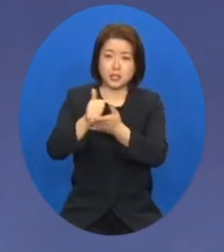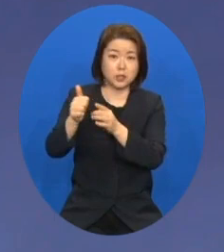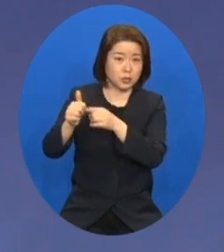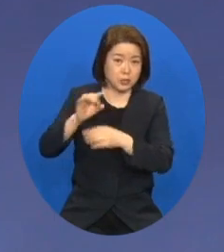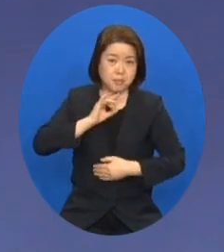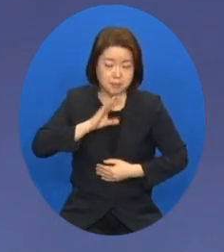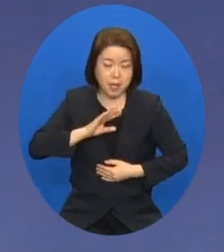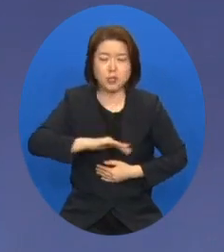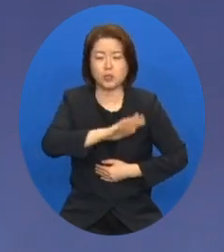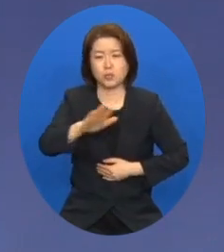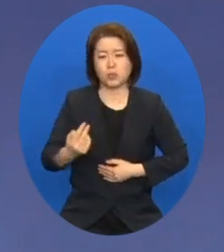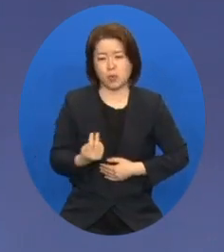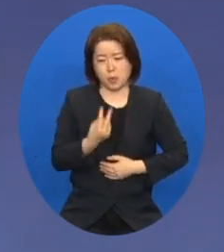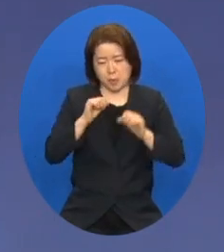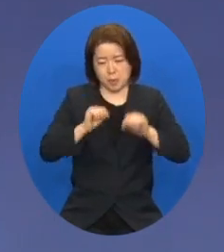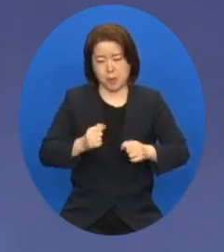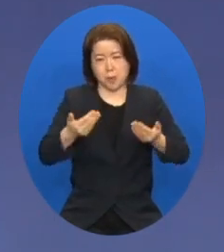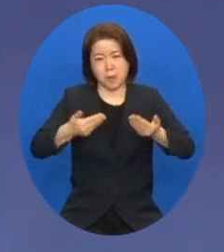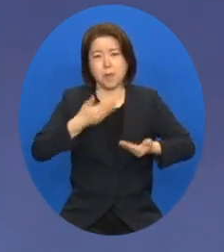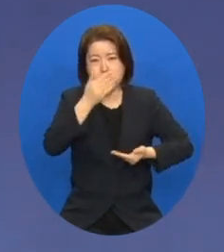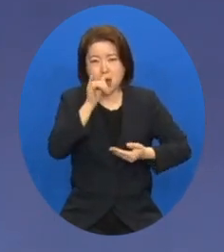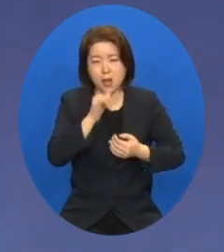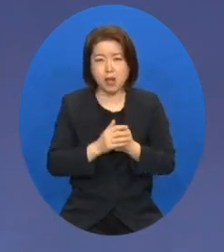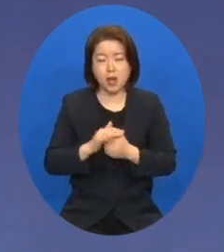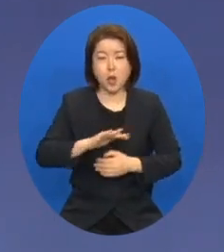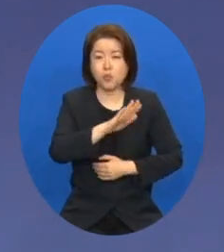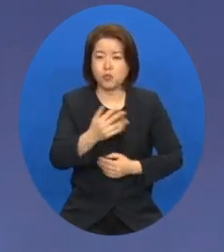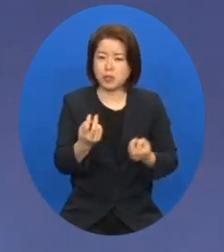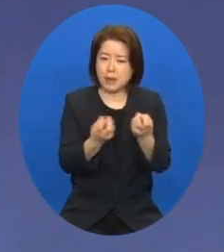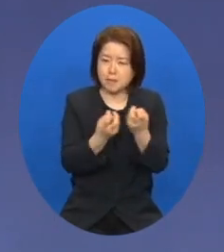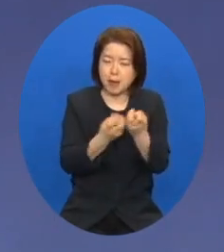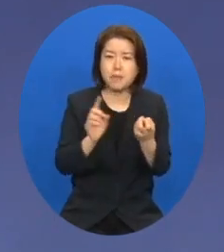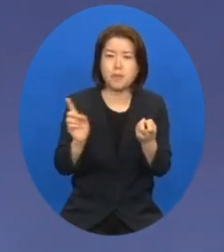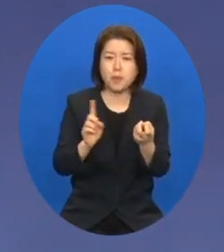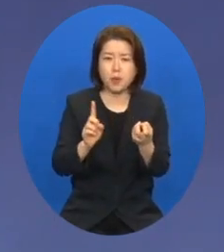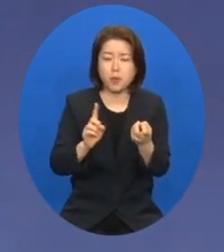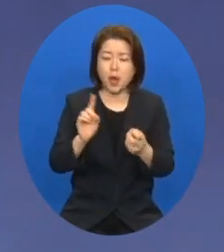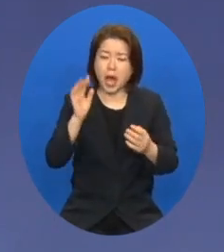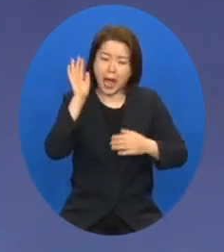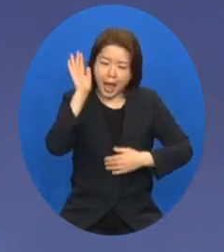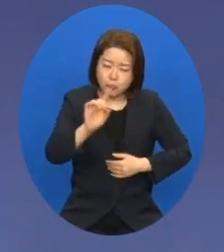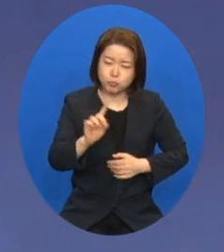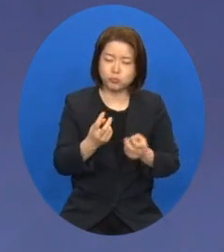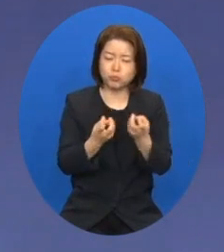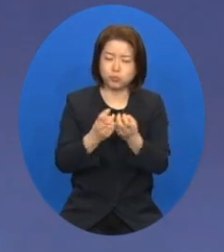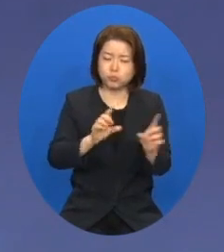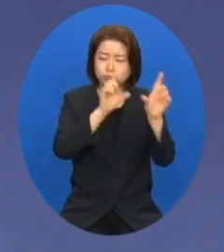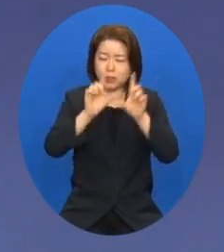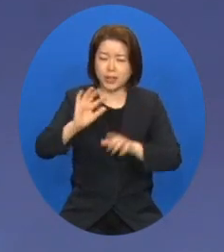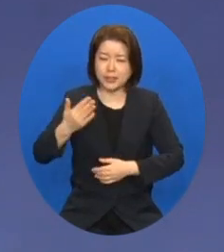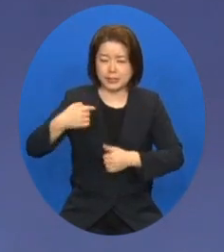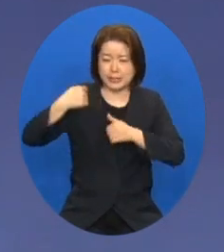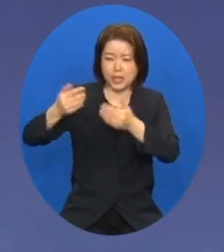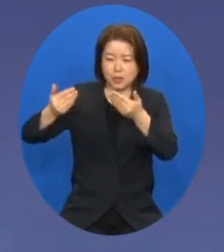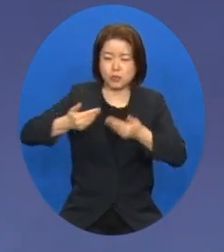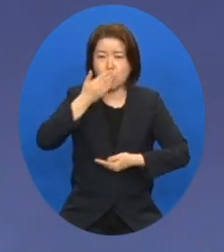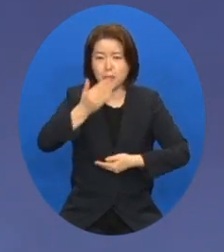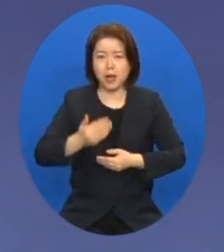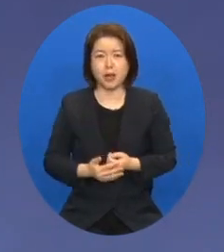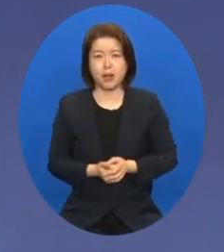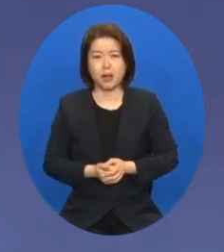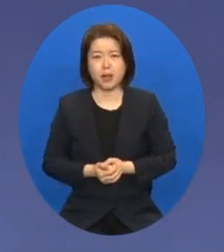정말 살릴 수 있습니다 우리가 어떻게 살 수 있는지 우리가 어떻게 살아야 되는지를 가르치실 수 있습니다